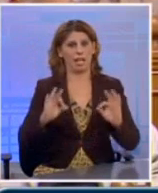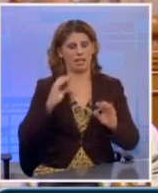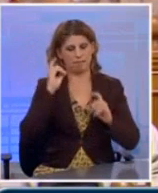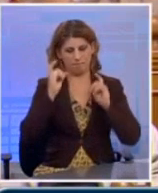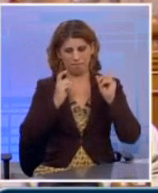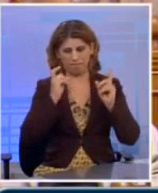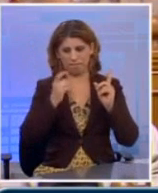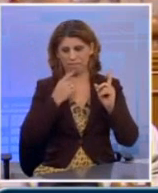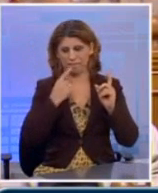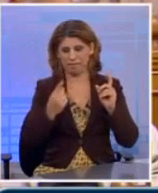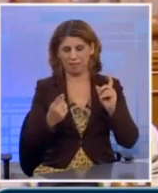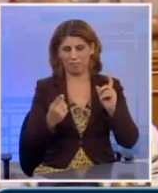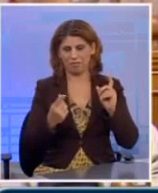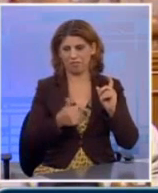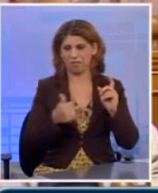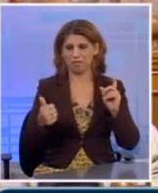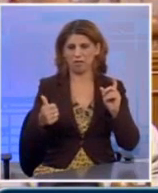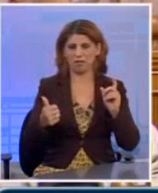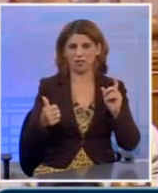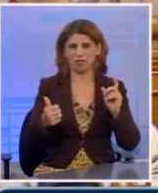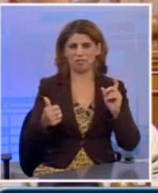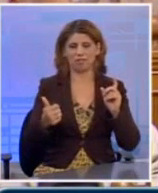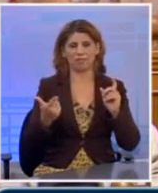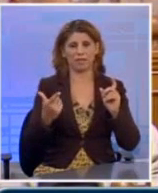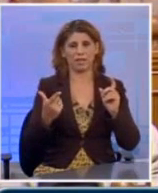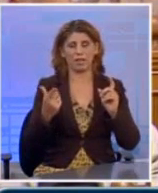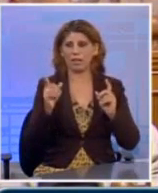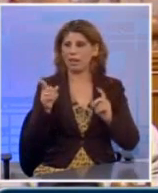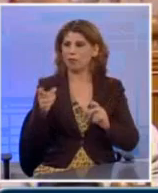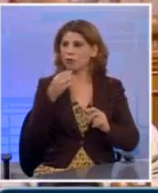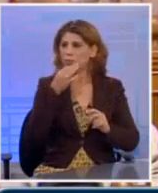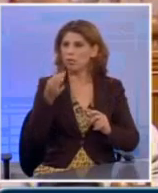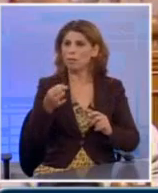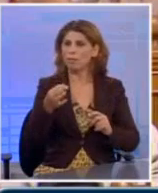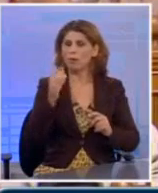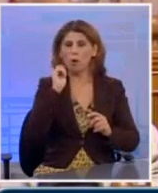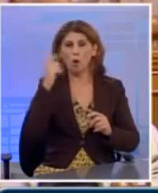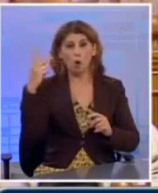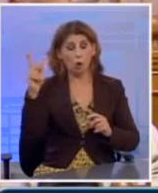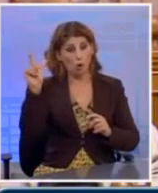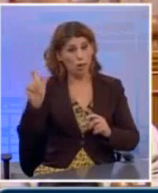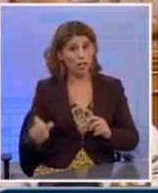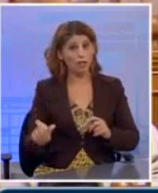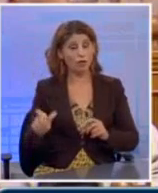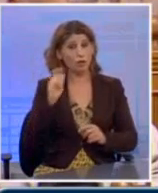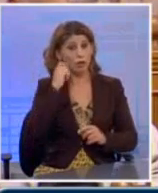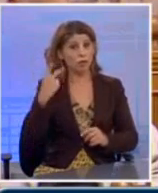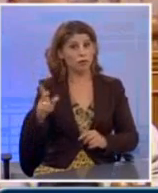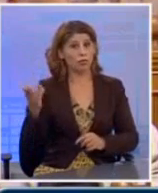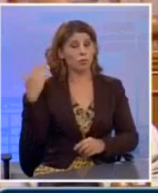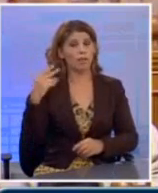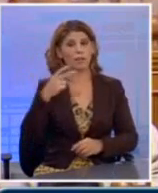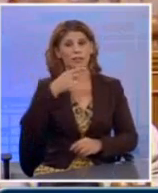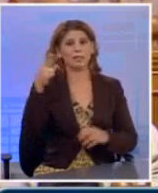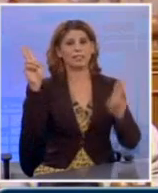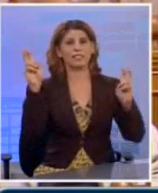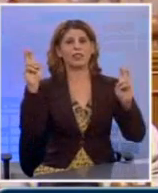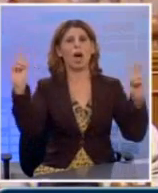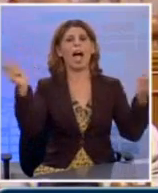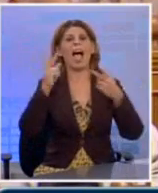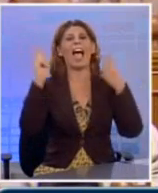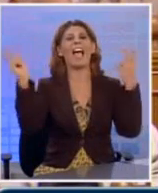να χαρακτηρίσω, να τον πω μόνο με το χαρακτηρισμό που είχε ο ίδιος για τον εαυτό του όταν παλιά δημοσιογραφούσε παλιότερα με τον τίτλο